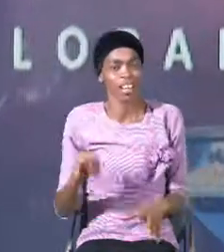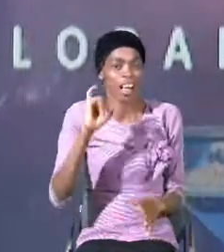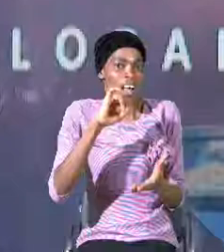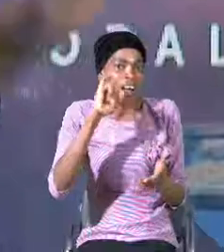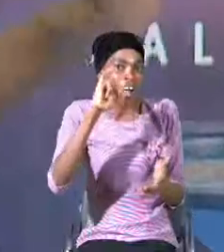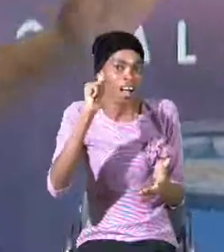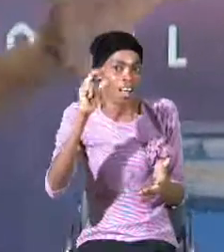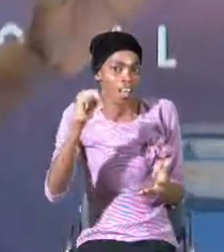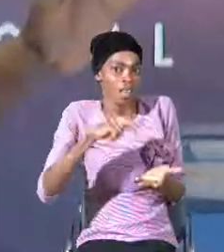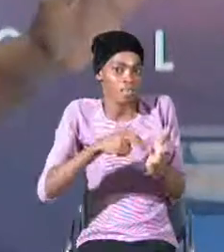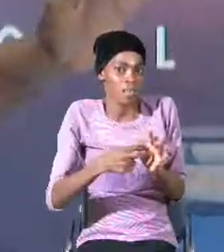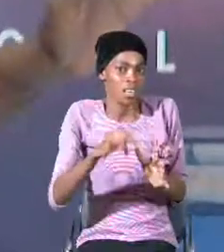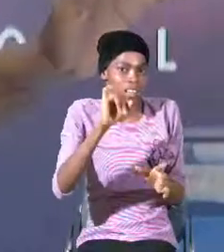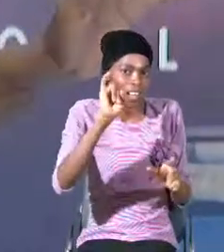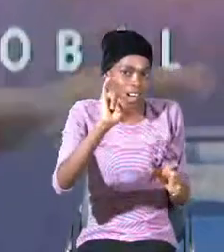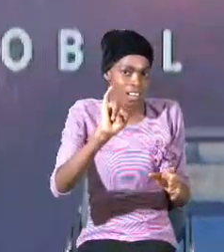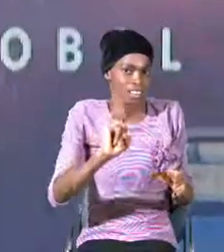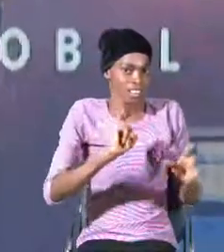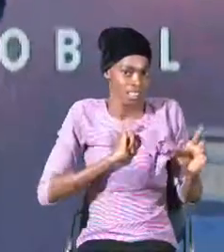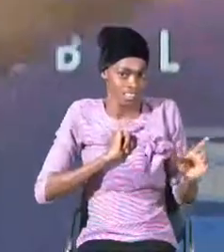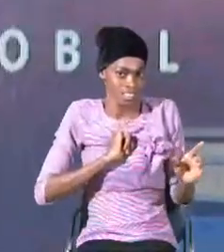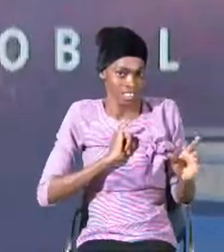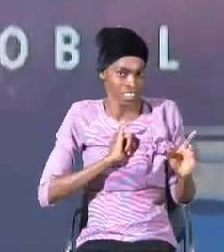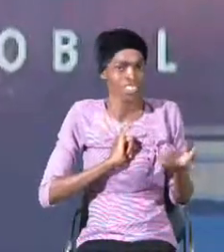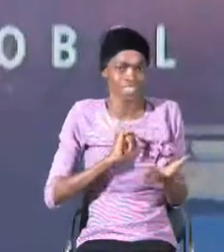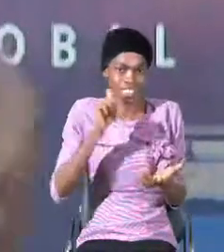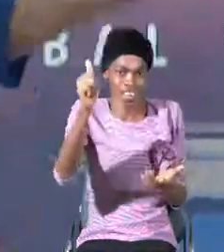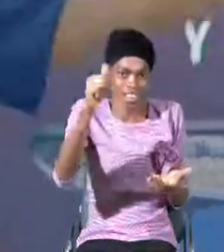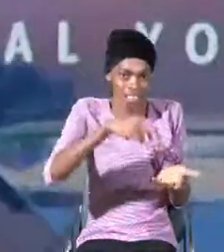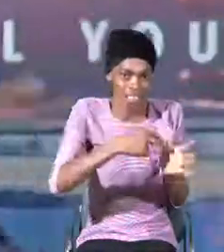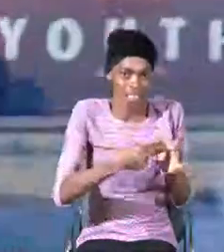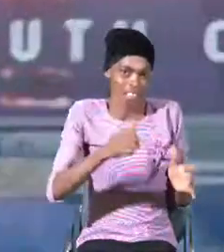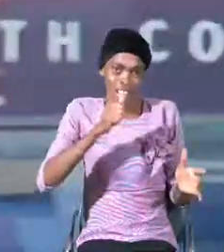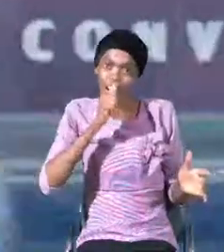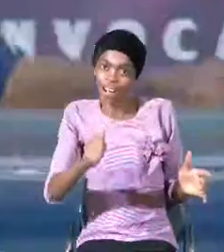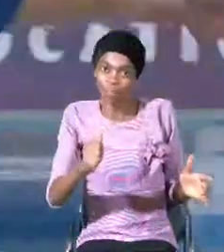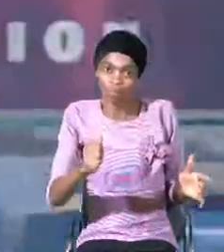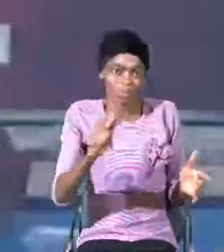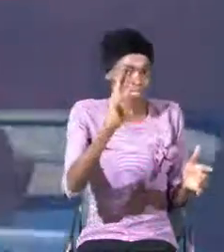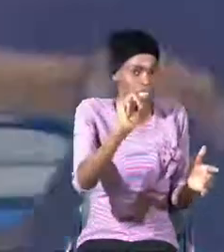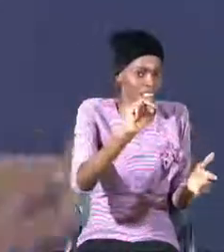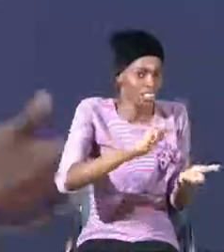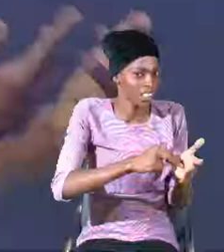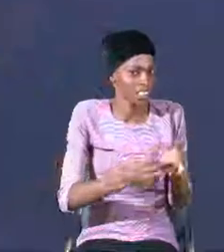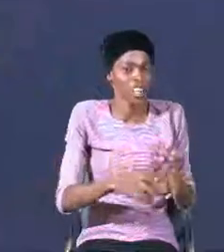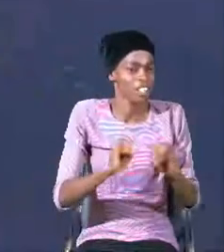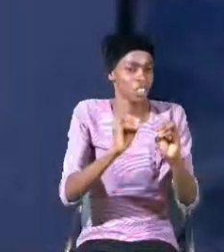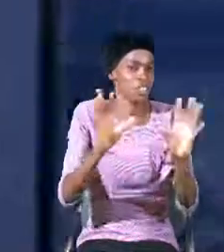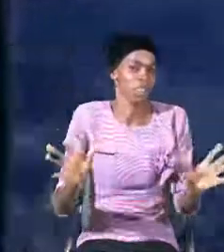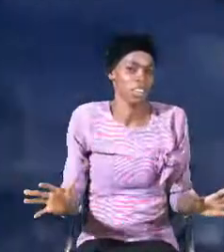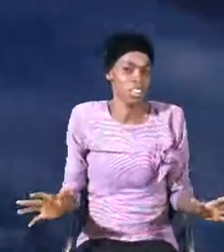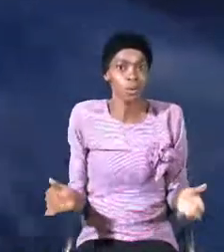rien. Il veut te pardonner tes péchés. Il veut t'affranchir. Tu dis non, non, non. Reste